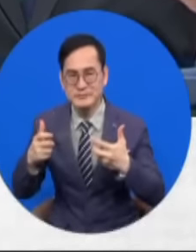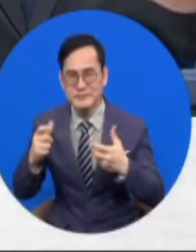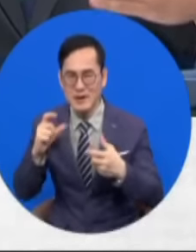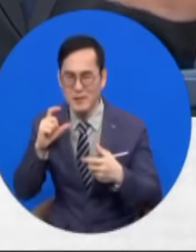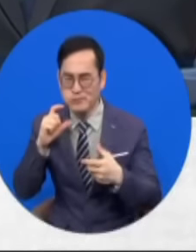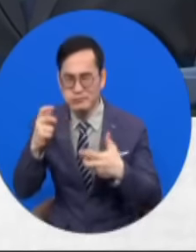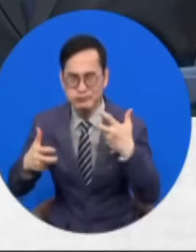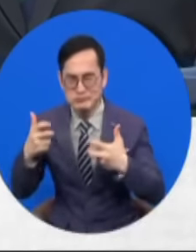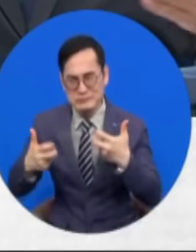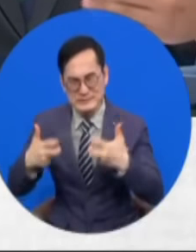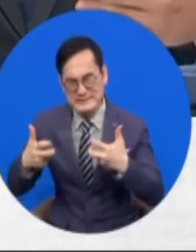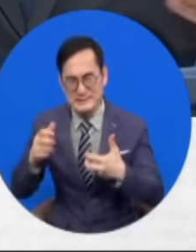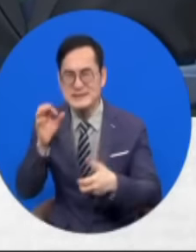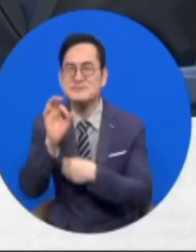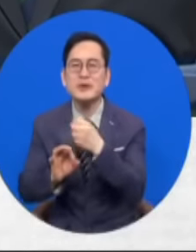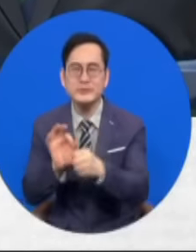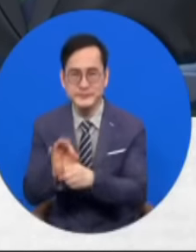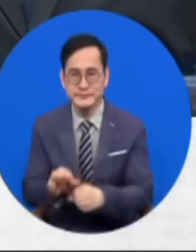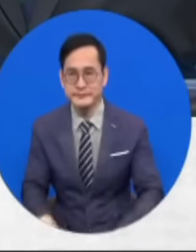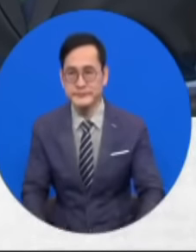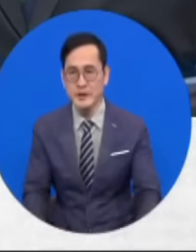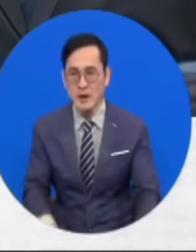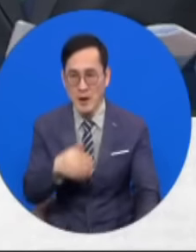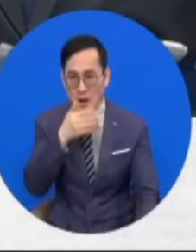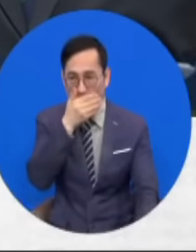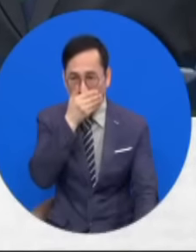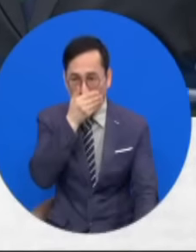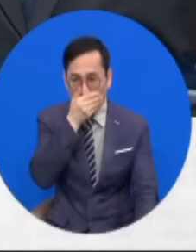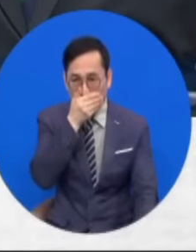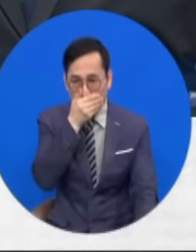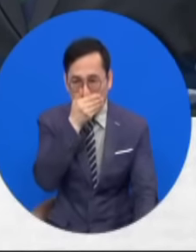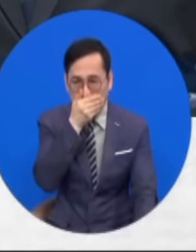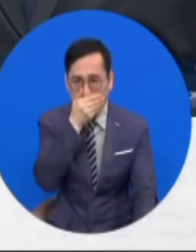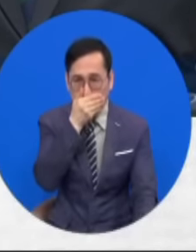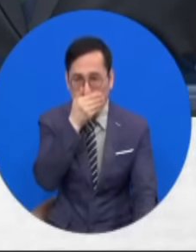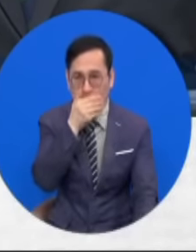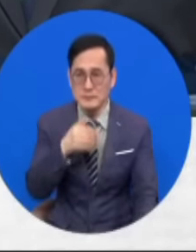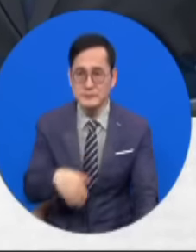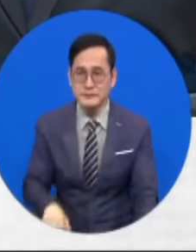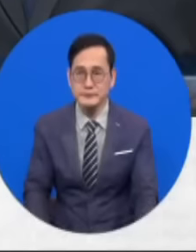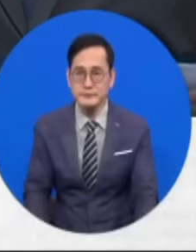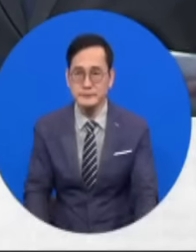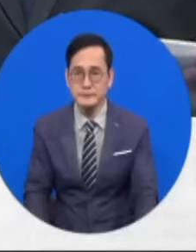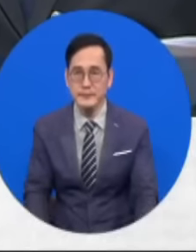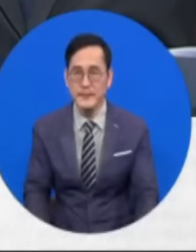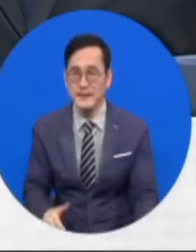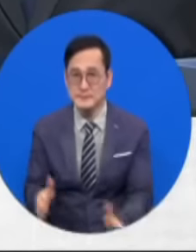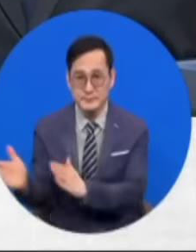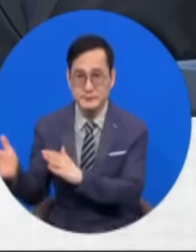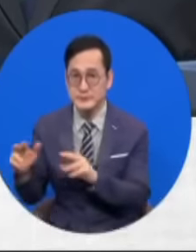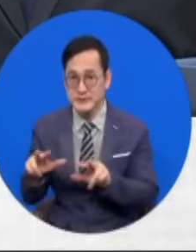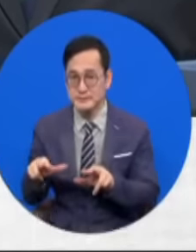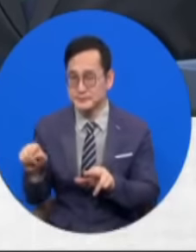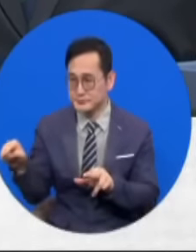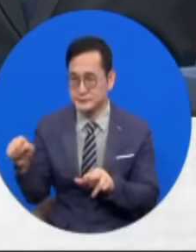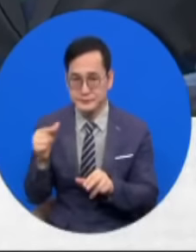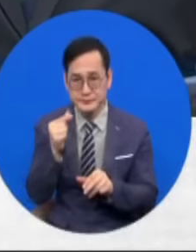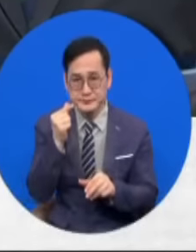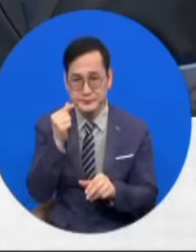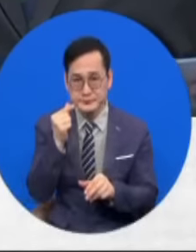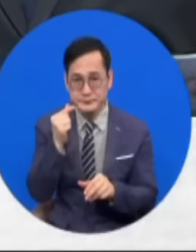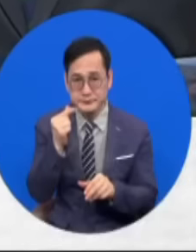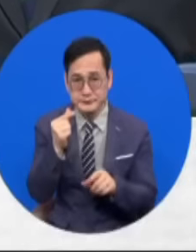그때처럼 서로 선을 넘는 발언들을 멈청 하고 있지만 지지율은 전혀 그런게 나타나지 않는다 그렇게 되면은 저는 지지율이 낮은 후보 아마 투표율